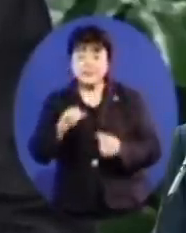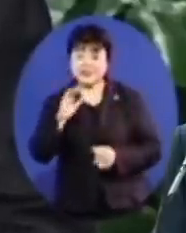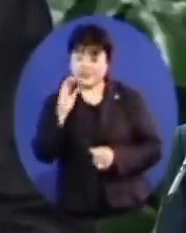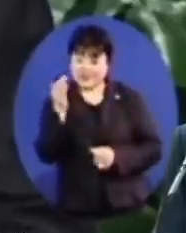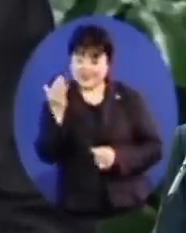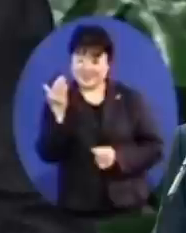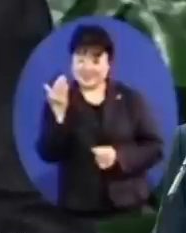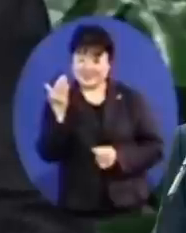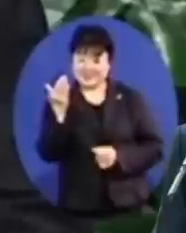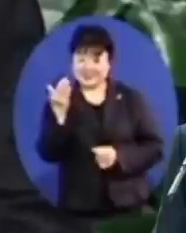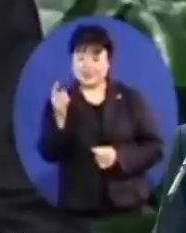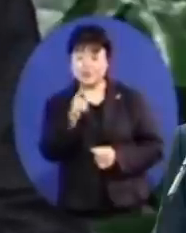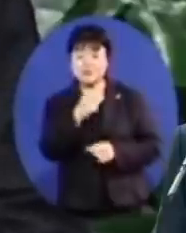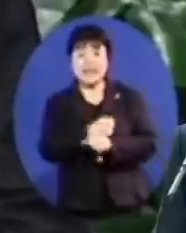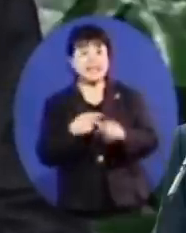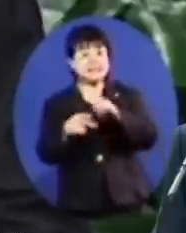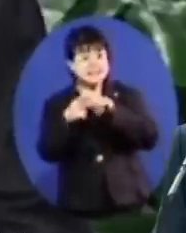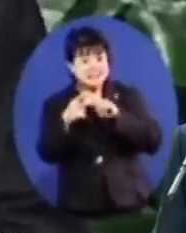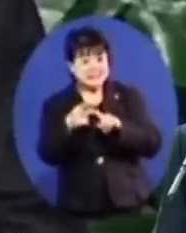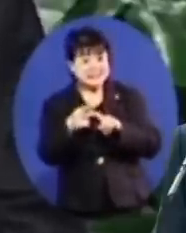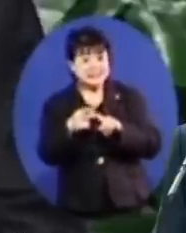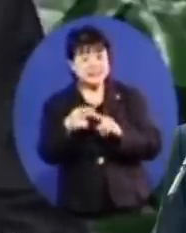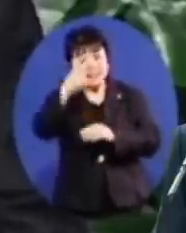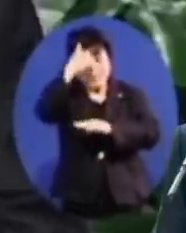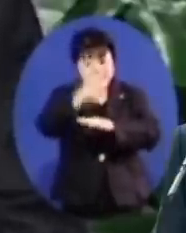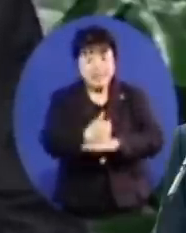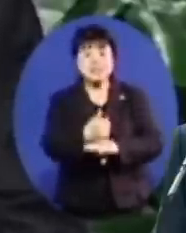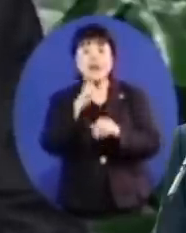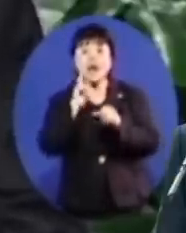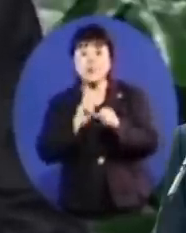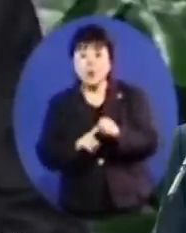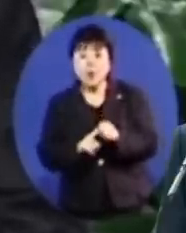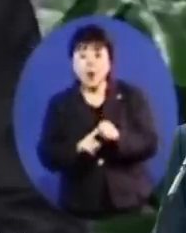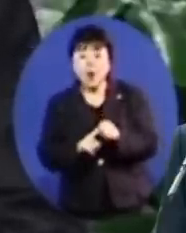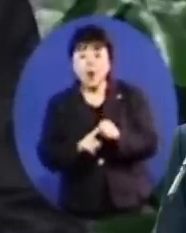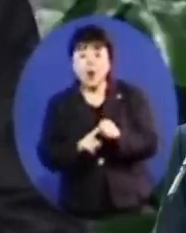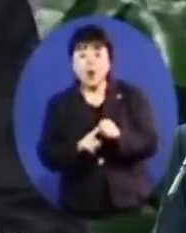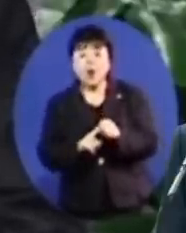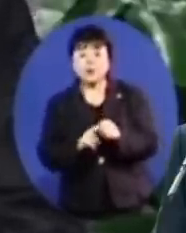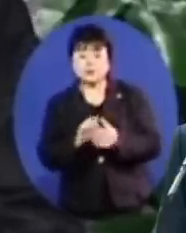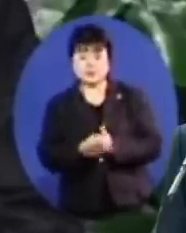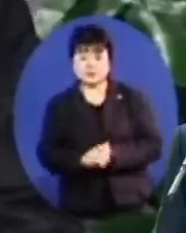것입니다. 무엇을 하더라도 궁극적인 목표로의